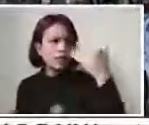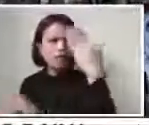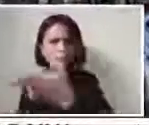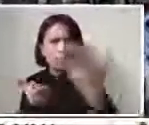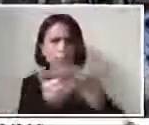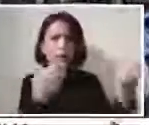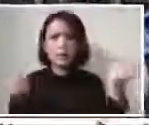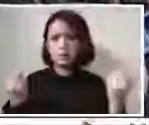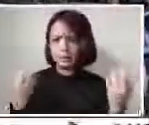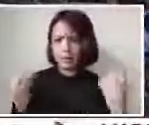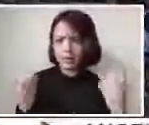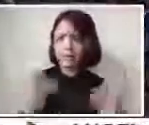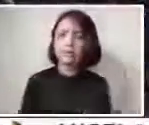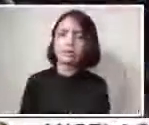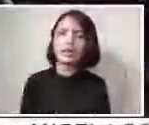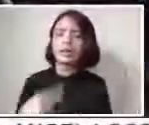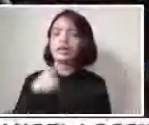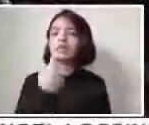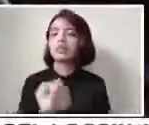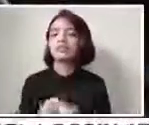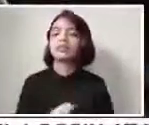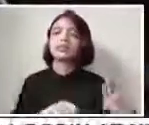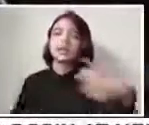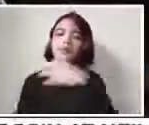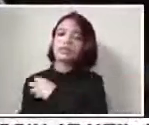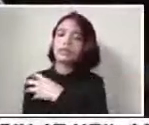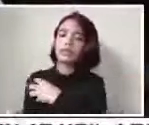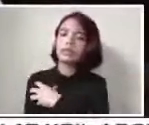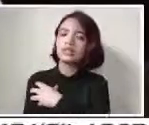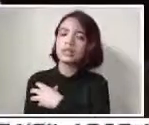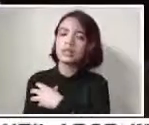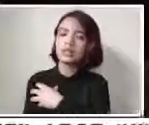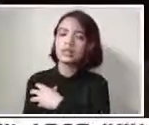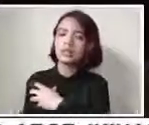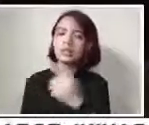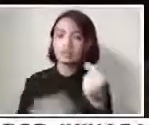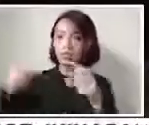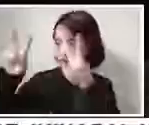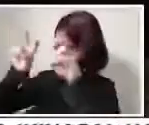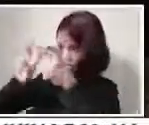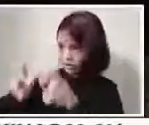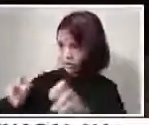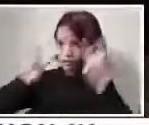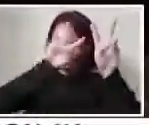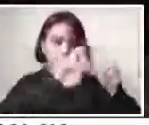ang nasawi simula nang mangyari ang outbreak sa Australia noong buwan ng Hunyo.